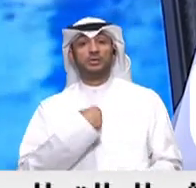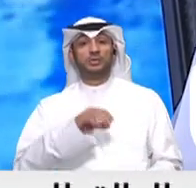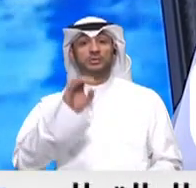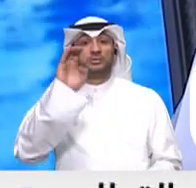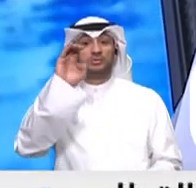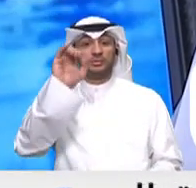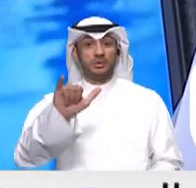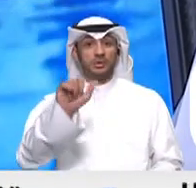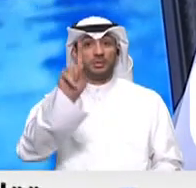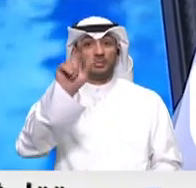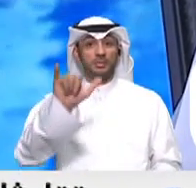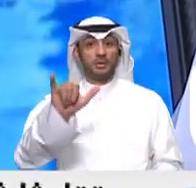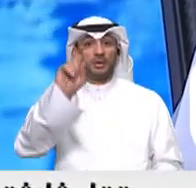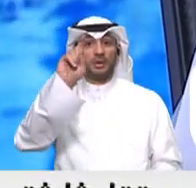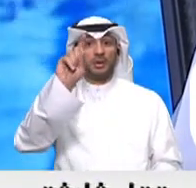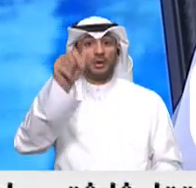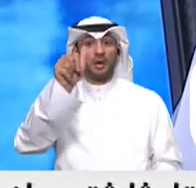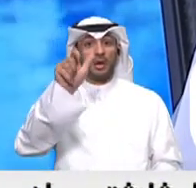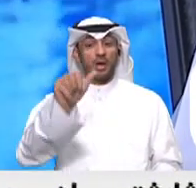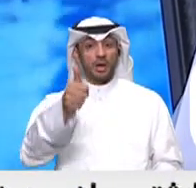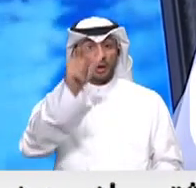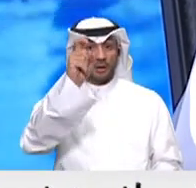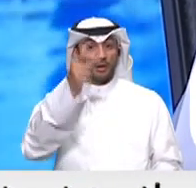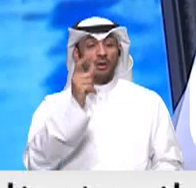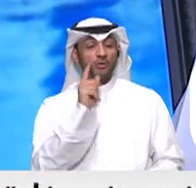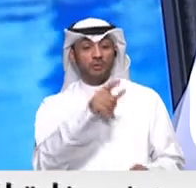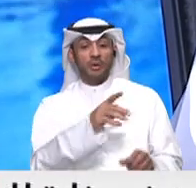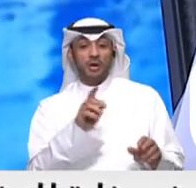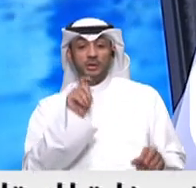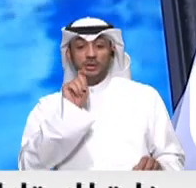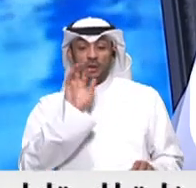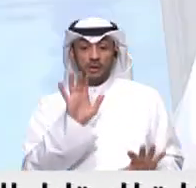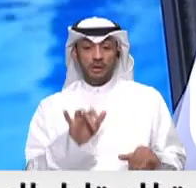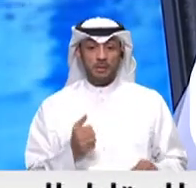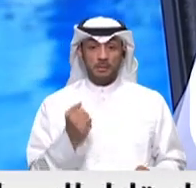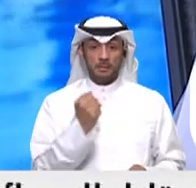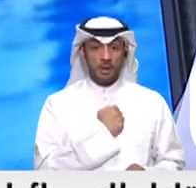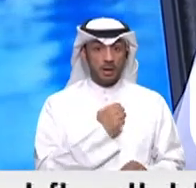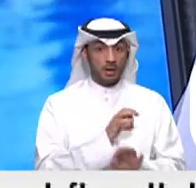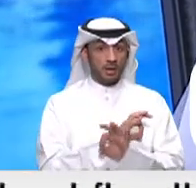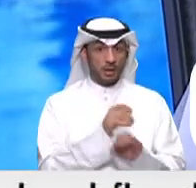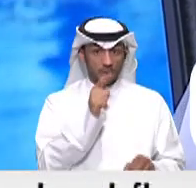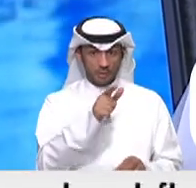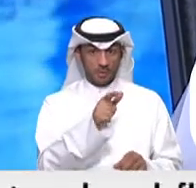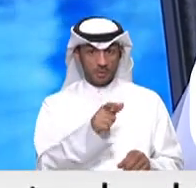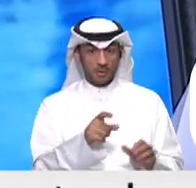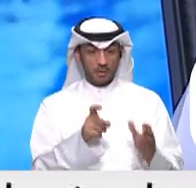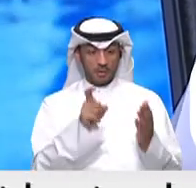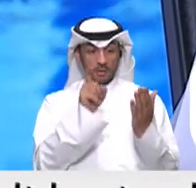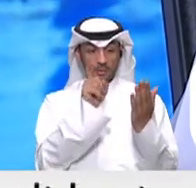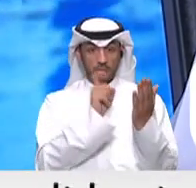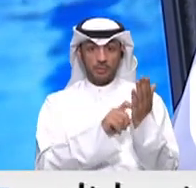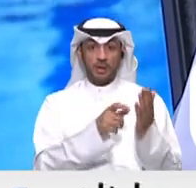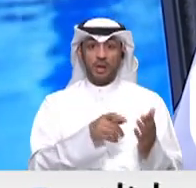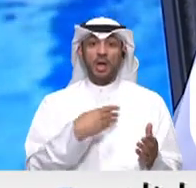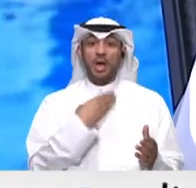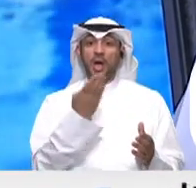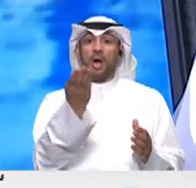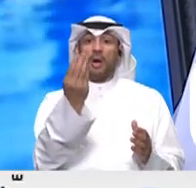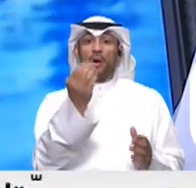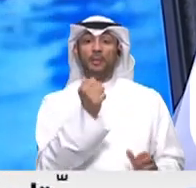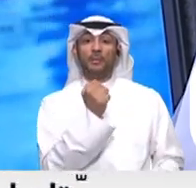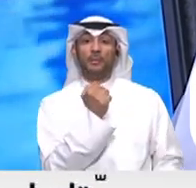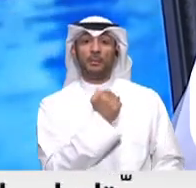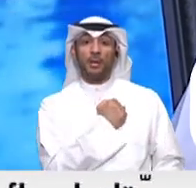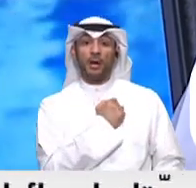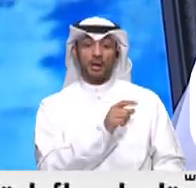قانون حمايه معلومات المستهلك في الاتحاد الاوروبي مصادقه عن طريق برنامج هويتي هو اعطاء